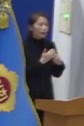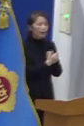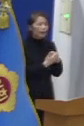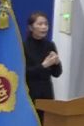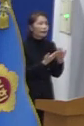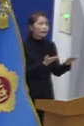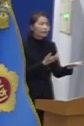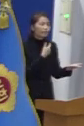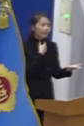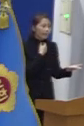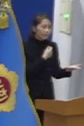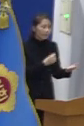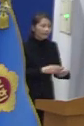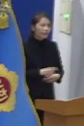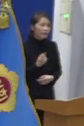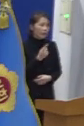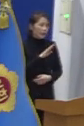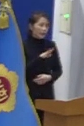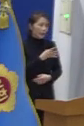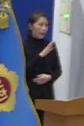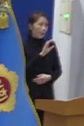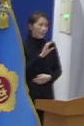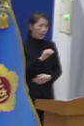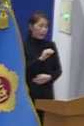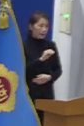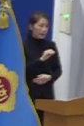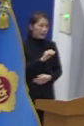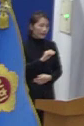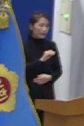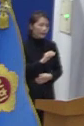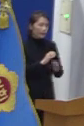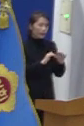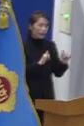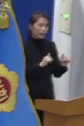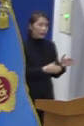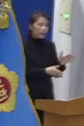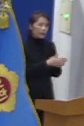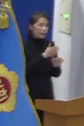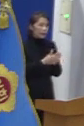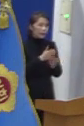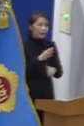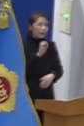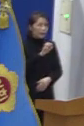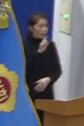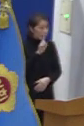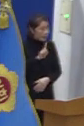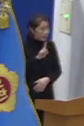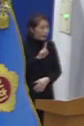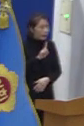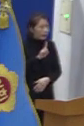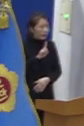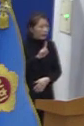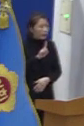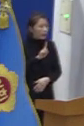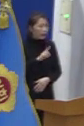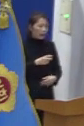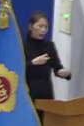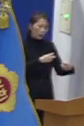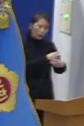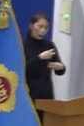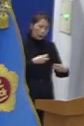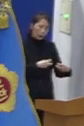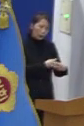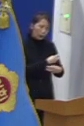합니다. 1,400만 인구와 31개 시군별 교통 패턴, 다양한